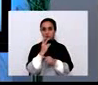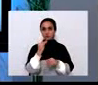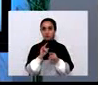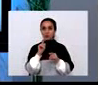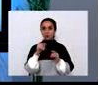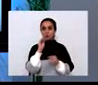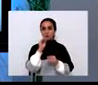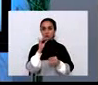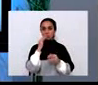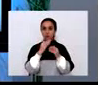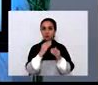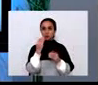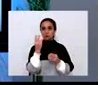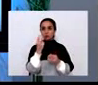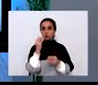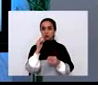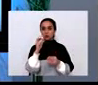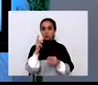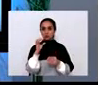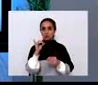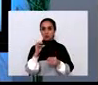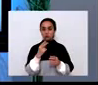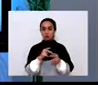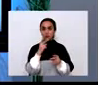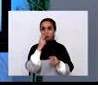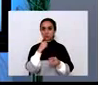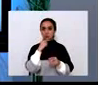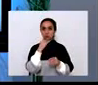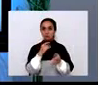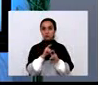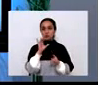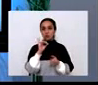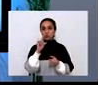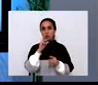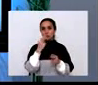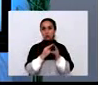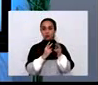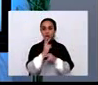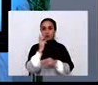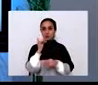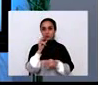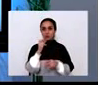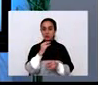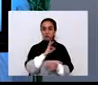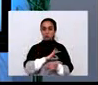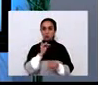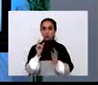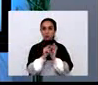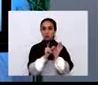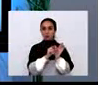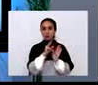запятая ставится перед второй частью. Обратите внимание, есть союзы, которые мы два раза используем,